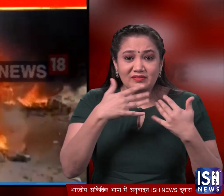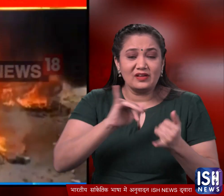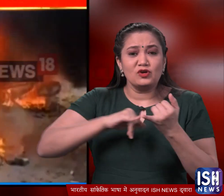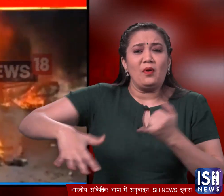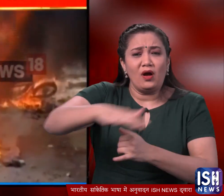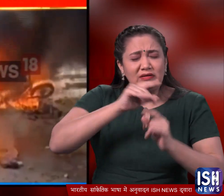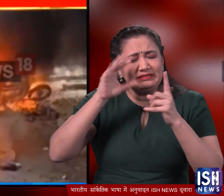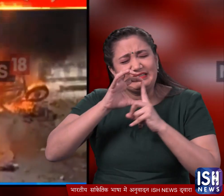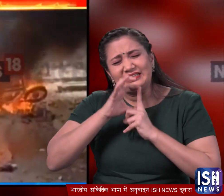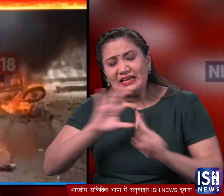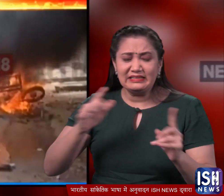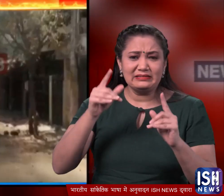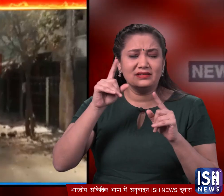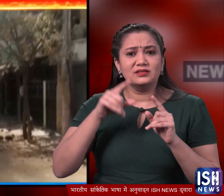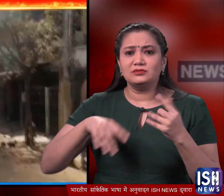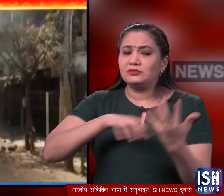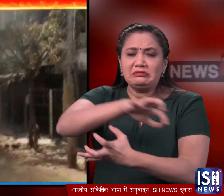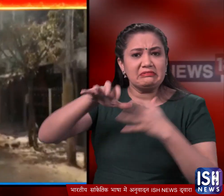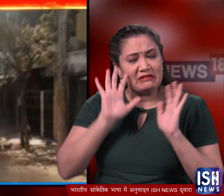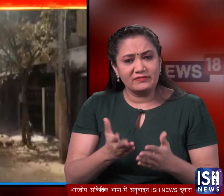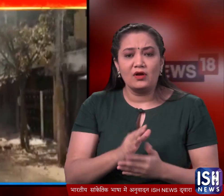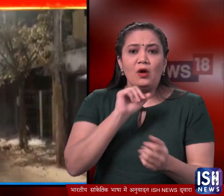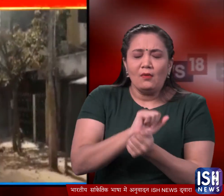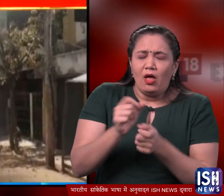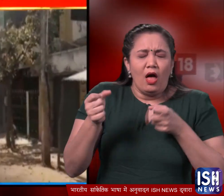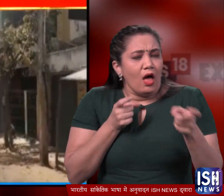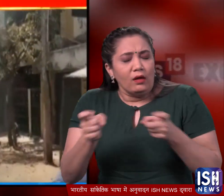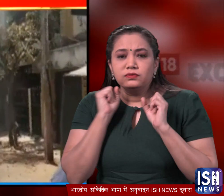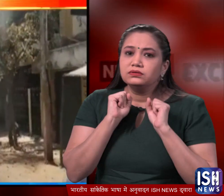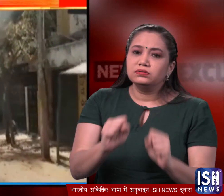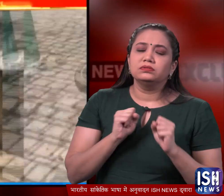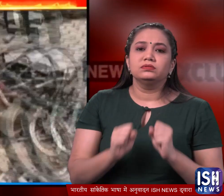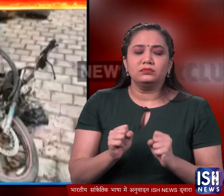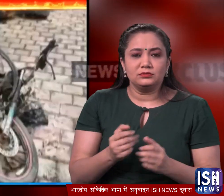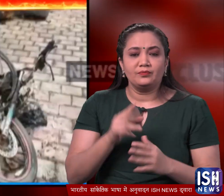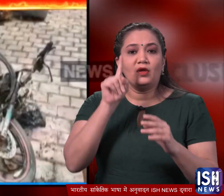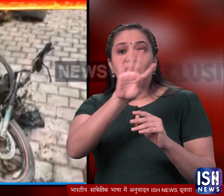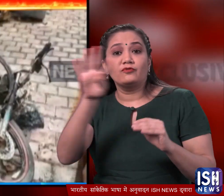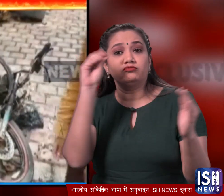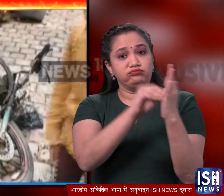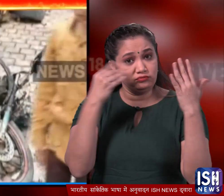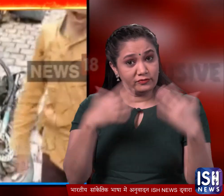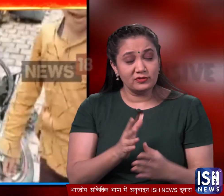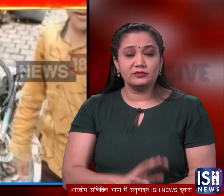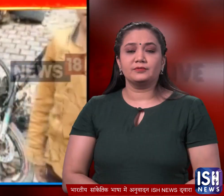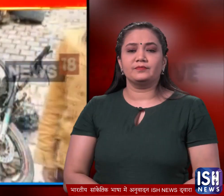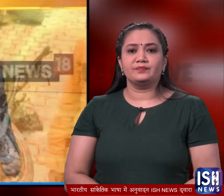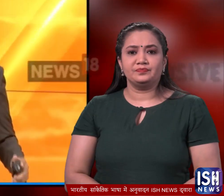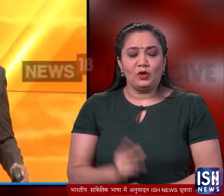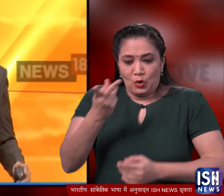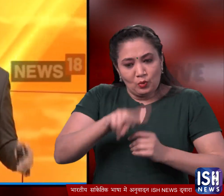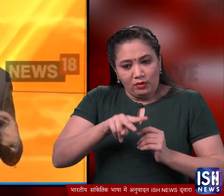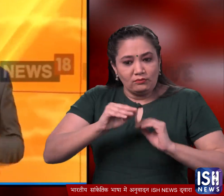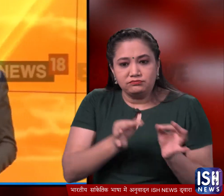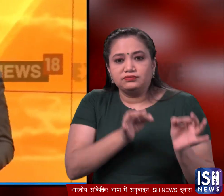से शिवमोगा में जबरदस्त तनाव फैल गया था। हालात को काबू करते करते पुलिस वालों के हाथ पांव फूल गए थे। वहां धारा 144 लगा दी गई थी, जो